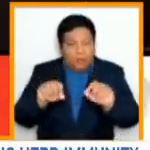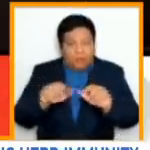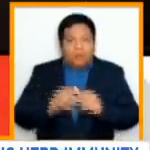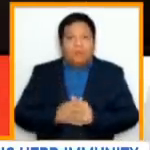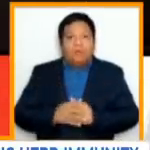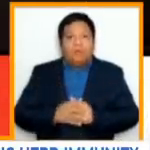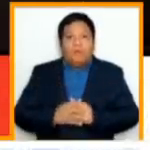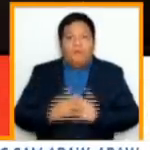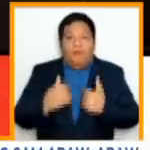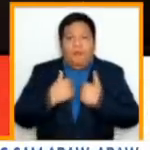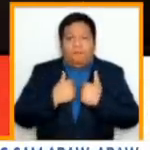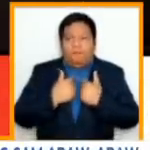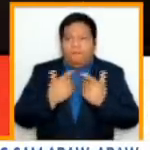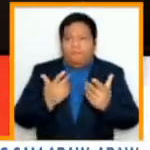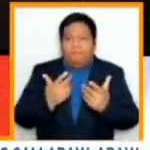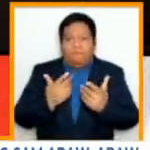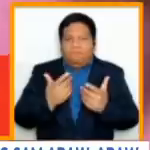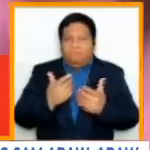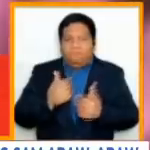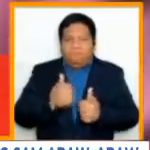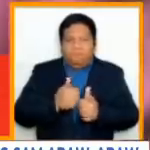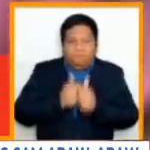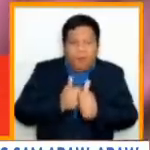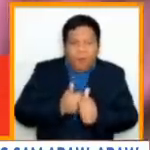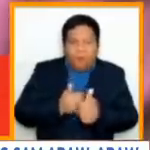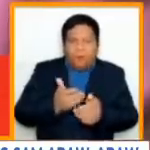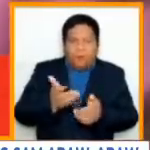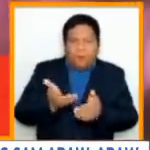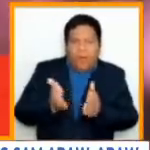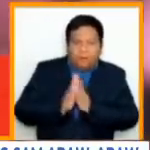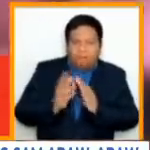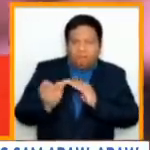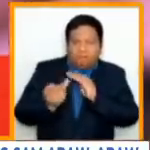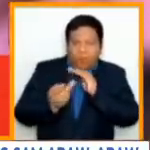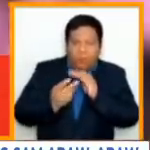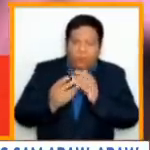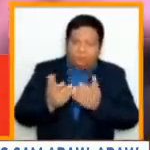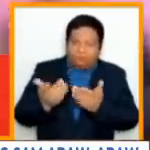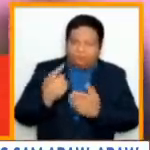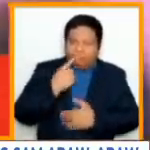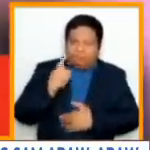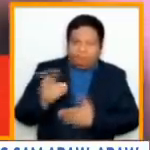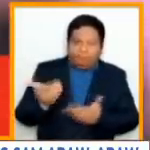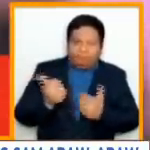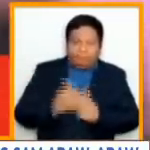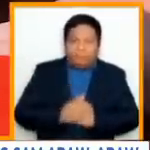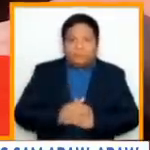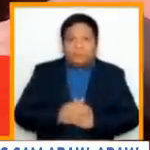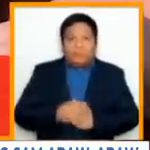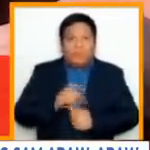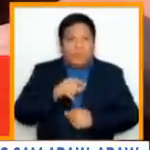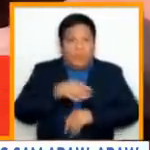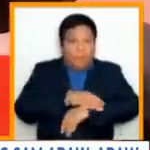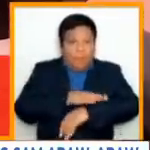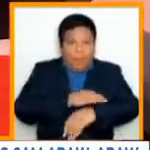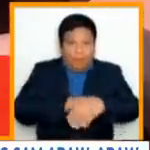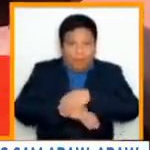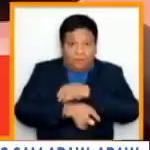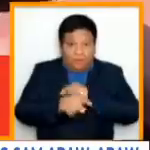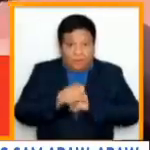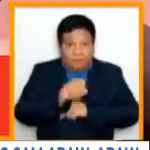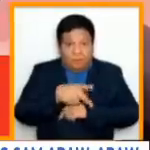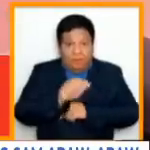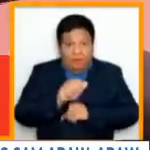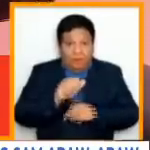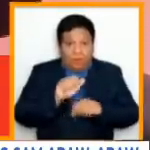na hinihingi sila sa customers. Karamihan daw sa mga masahista ng spa ay galing sa mga bars, hotels at ibang establishmento